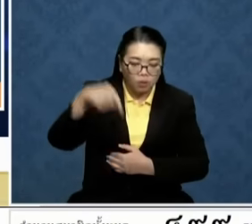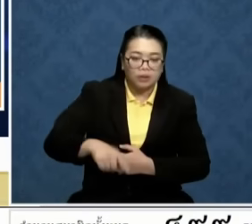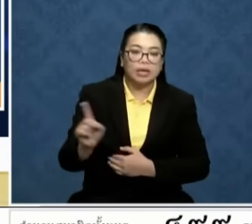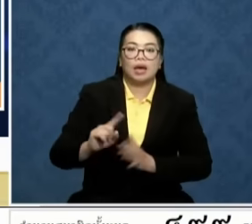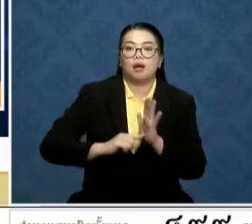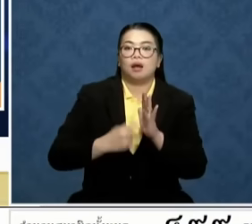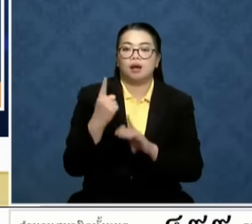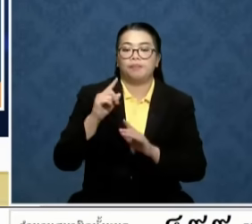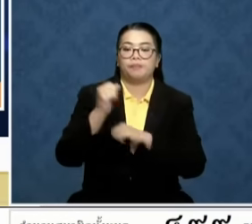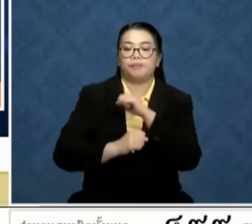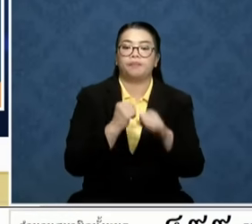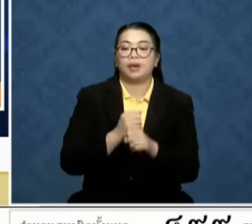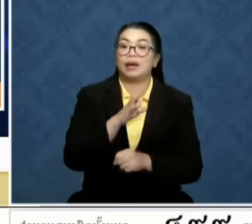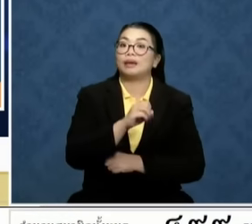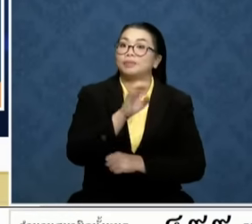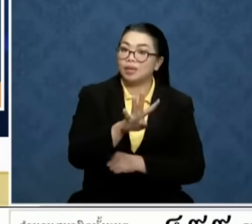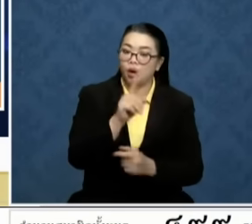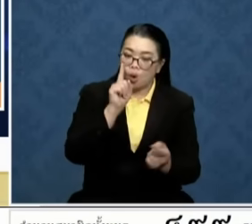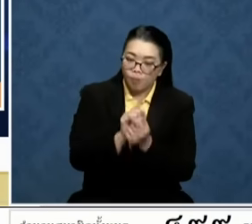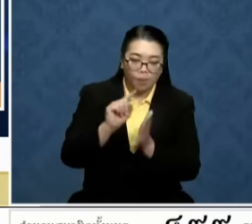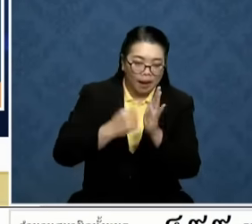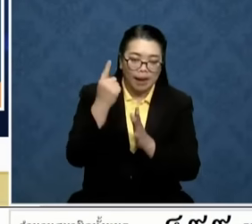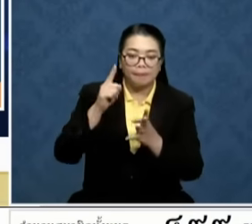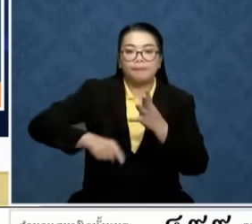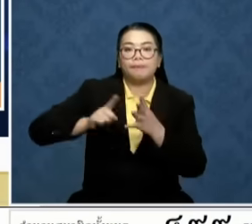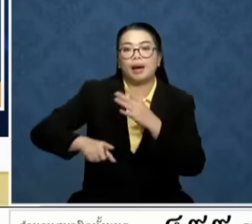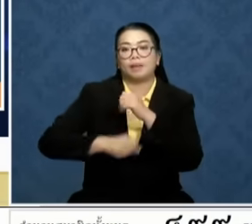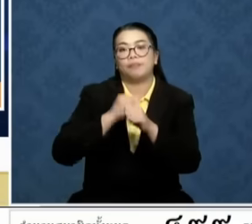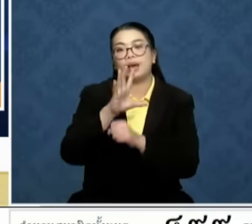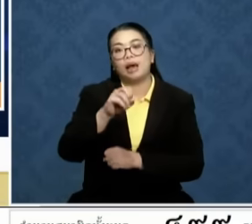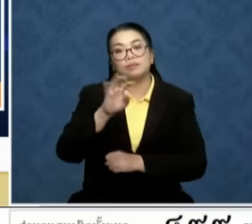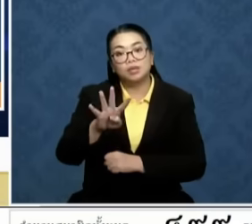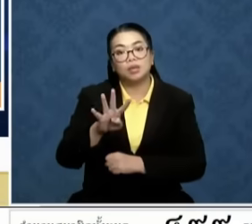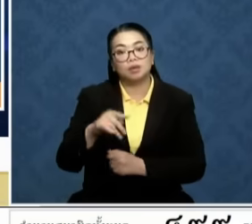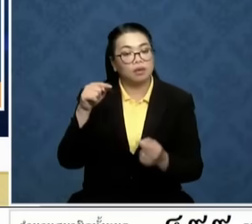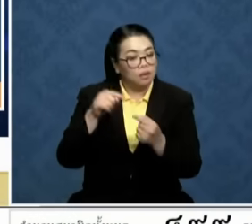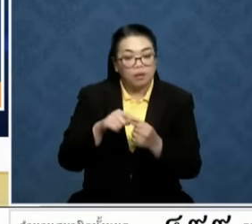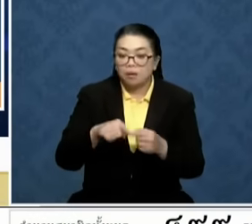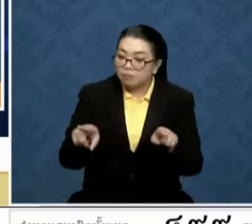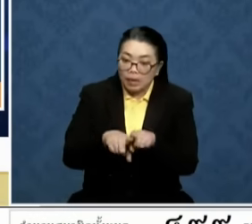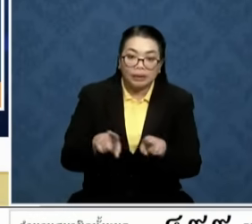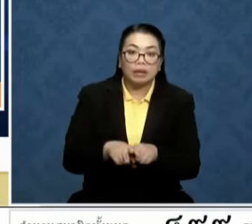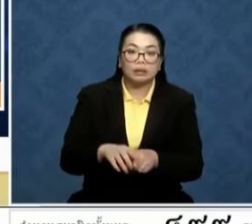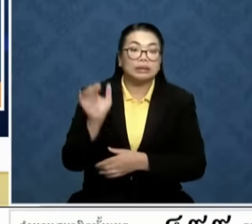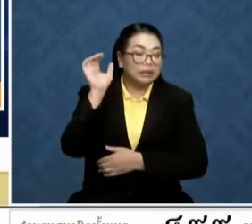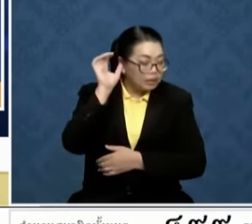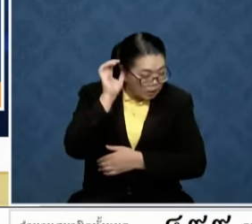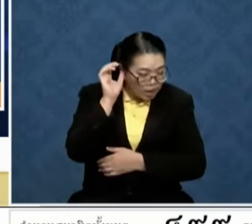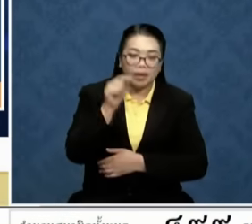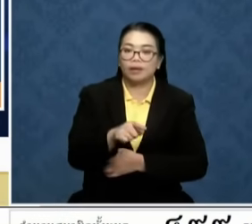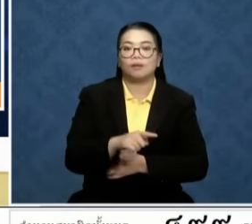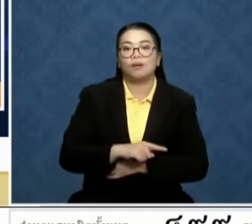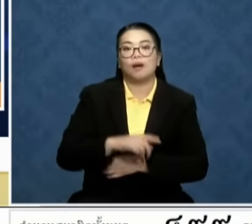เลือกวิจัยปีต้นปี 54เจอครั้งแรกปลายปี54มีอันควรเชื่อได้อย่างยิ่งท่าน